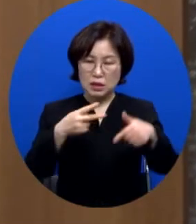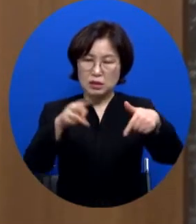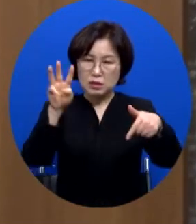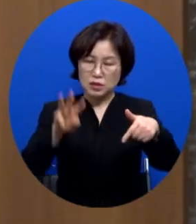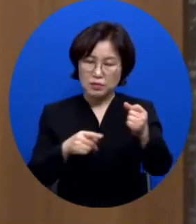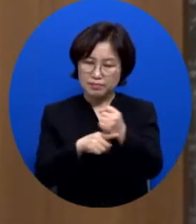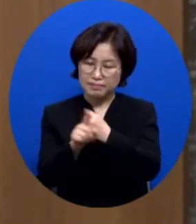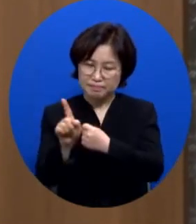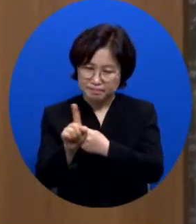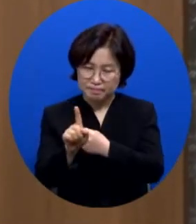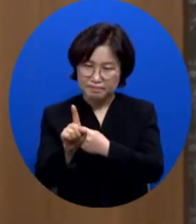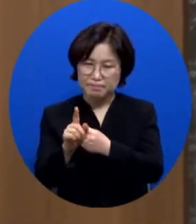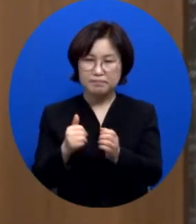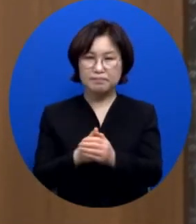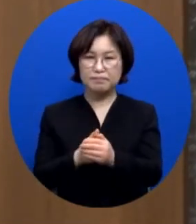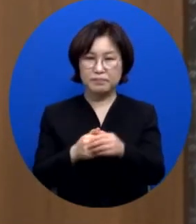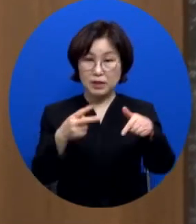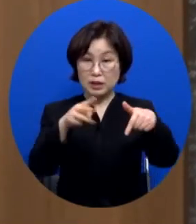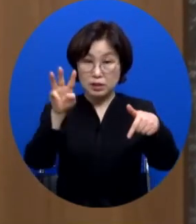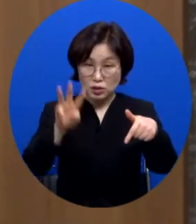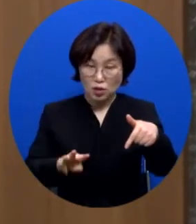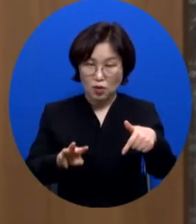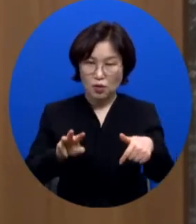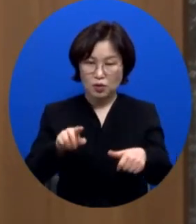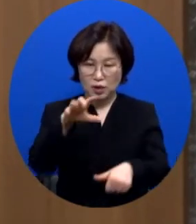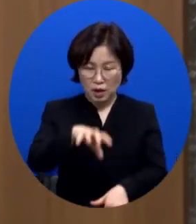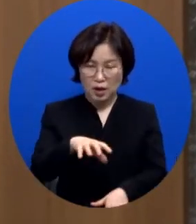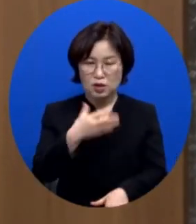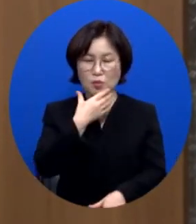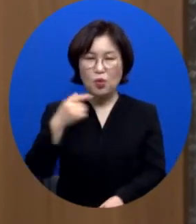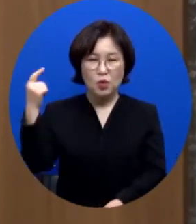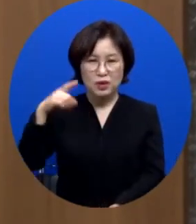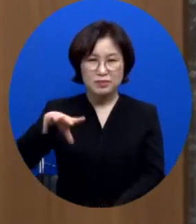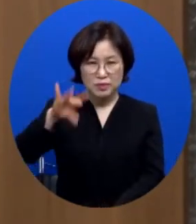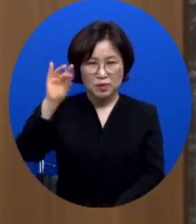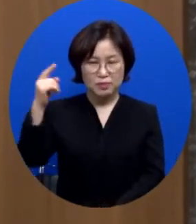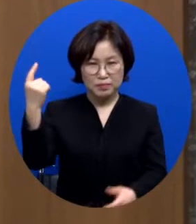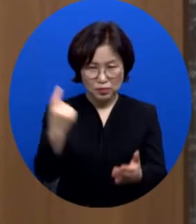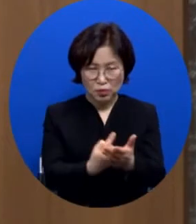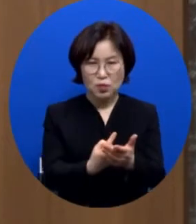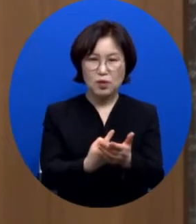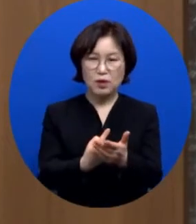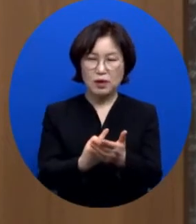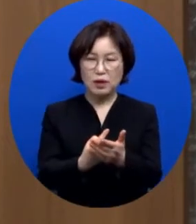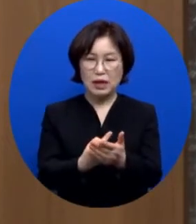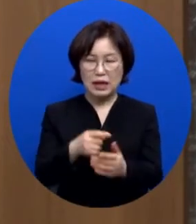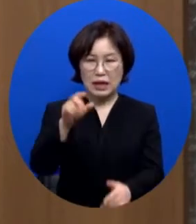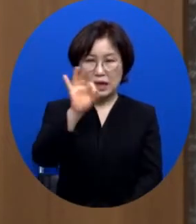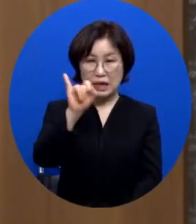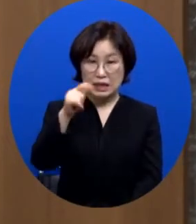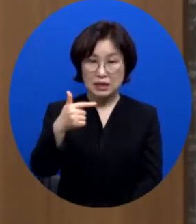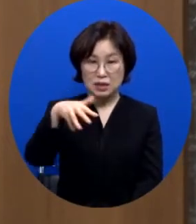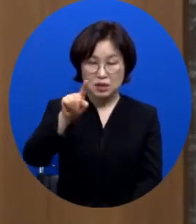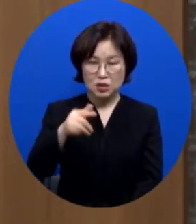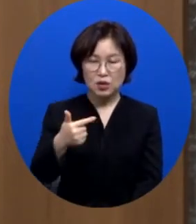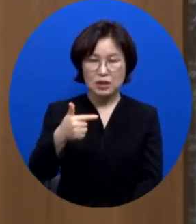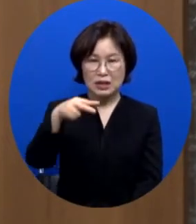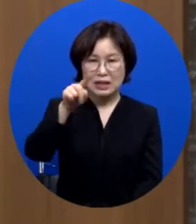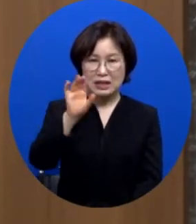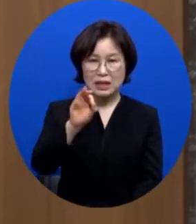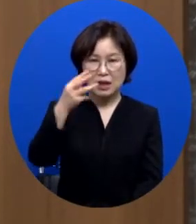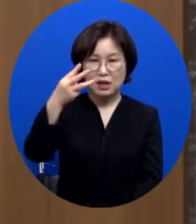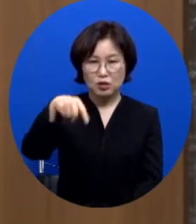이렇게 생각하다가 인천이 복음이 들어왔고 그 다음에 인천 상륙작전을 통해서